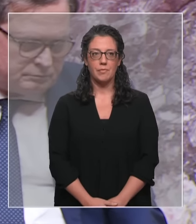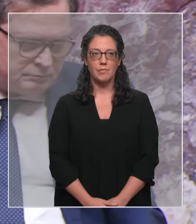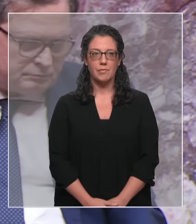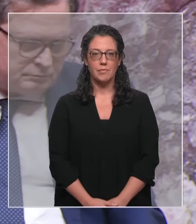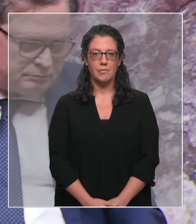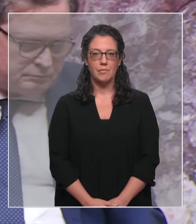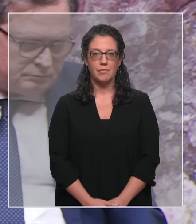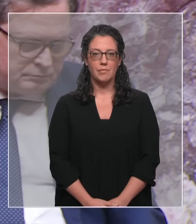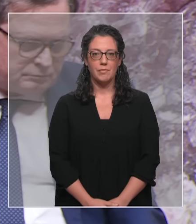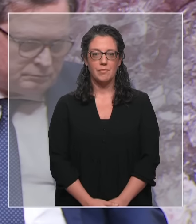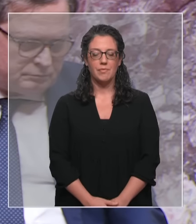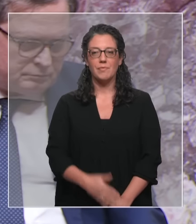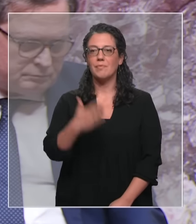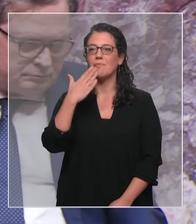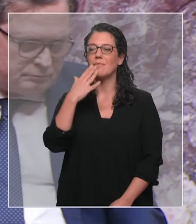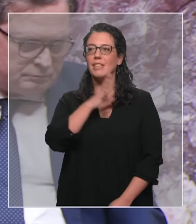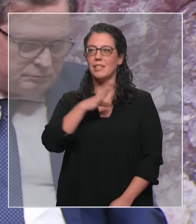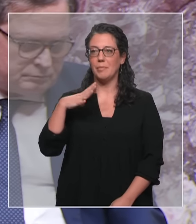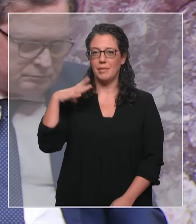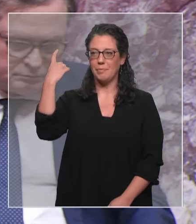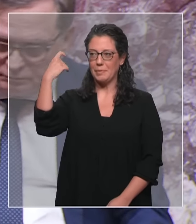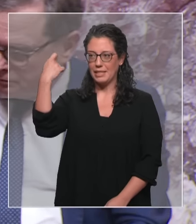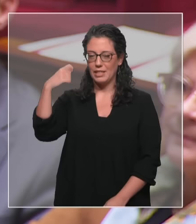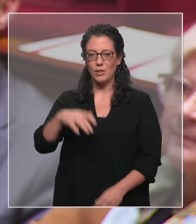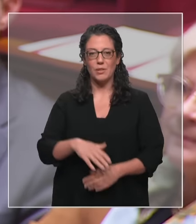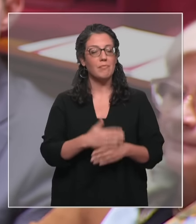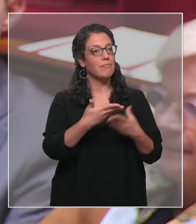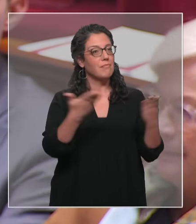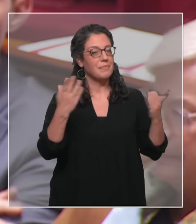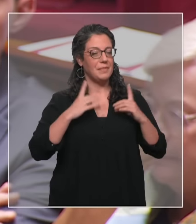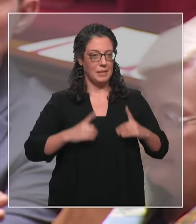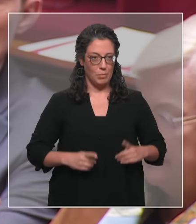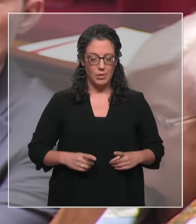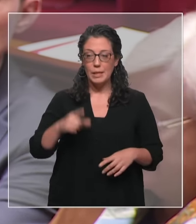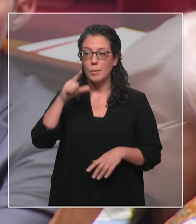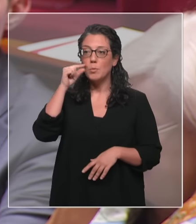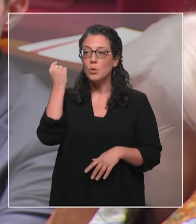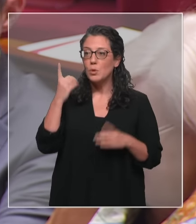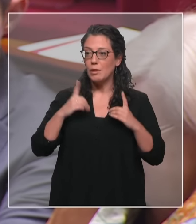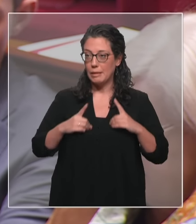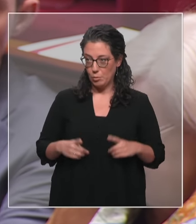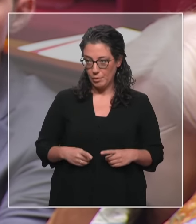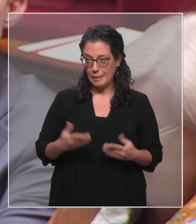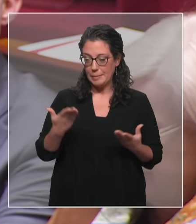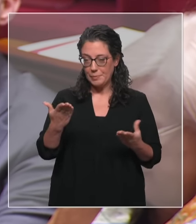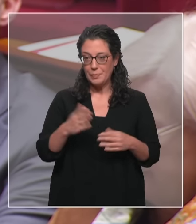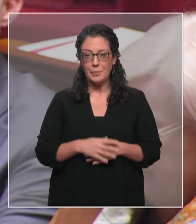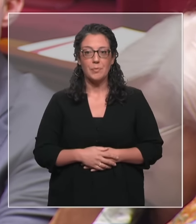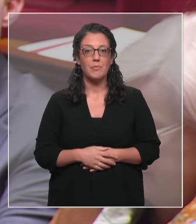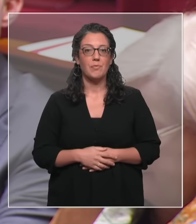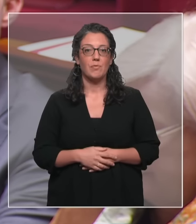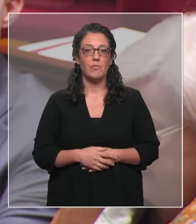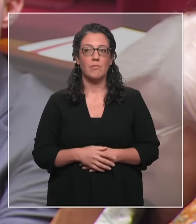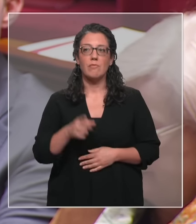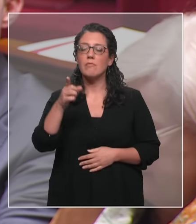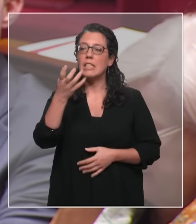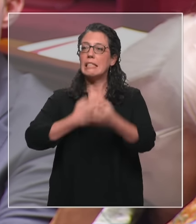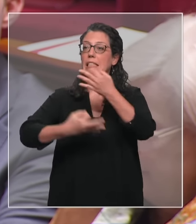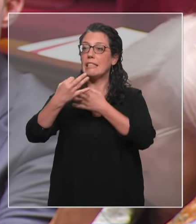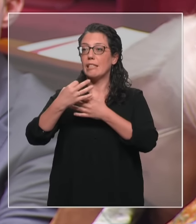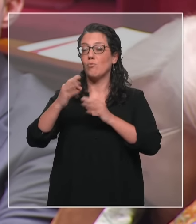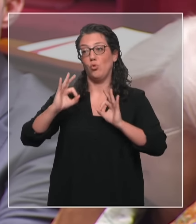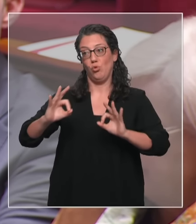prévention des risques. Merci Madame la Présidente, Mesdames et Messieurs les députés, Monsieur le député Ciccoli. Vous avez raison de souligner d'abord le